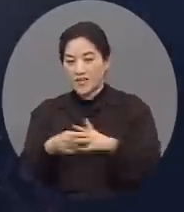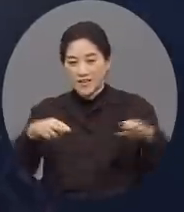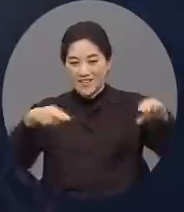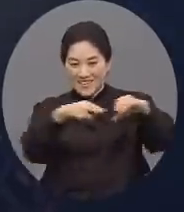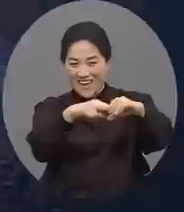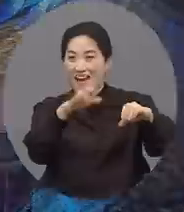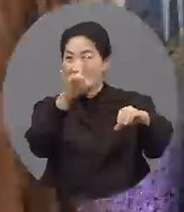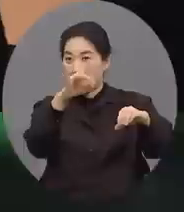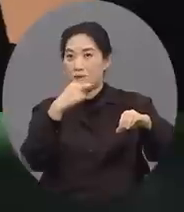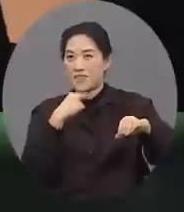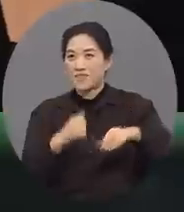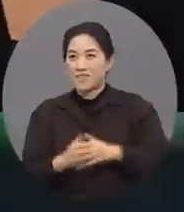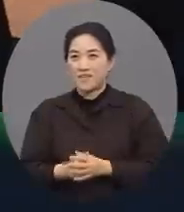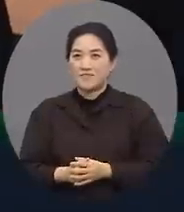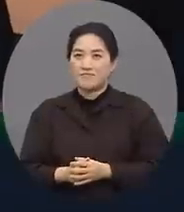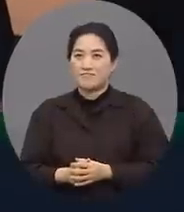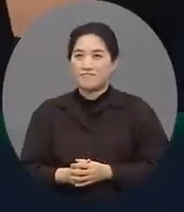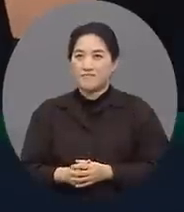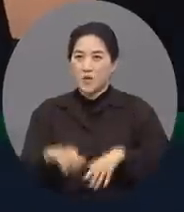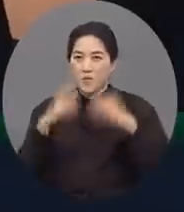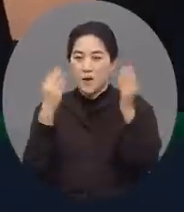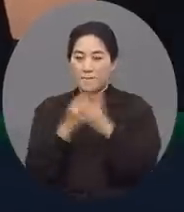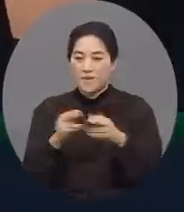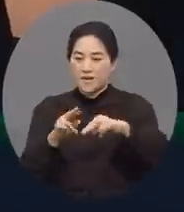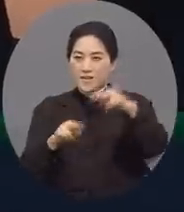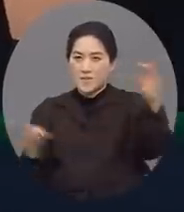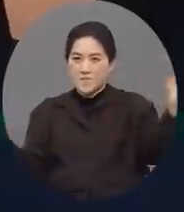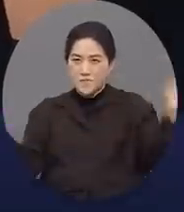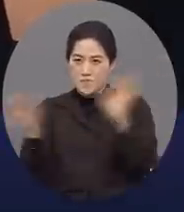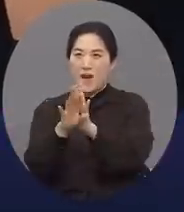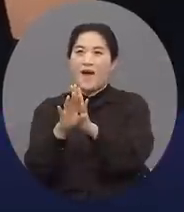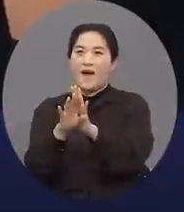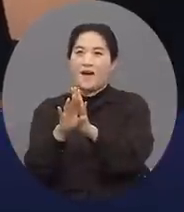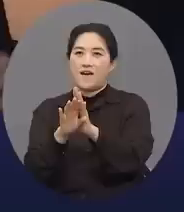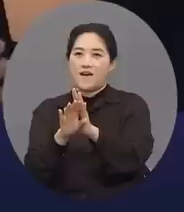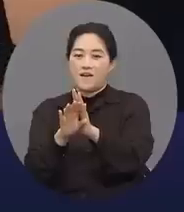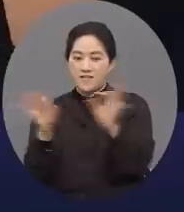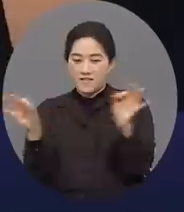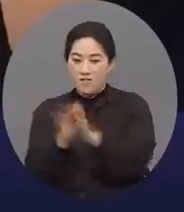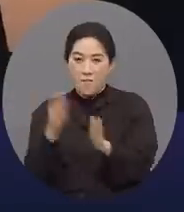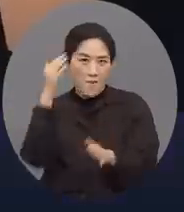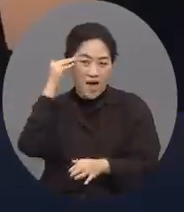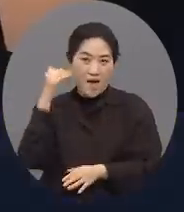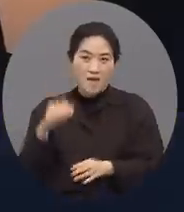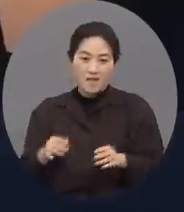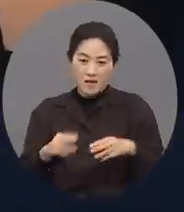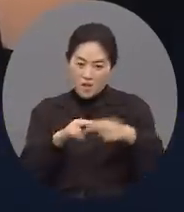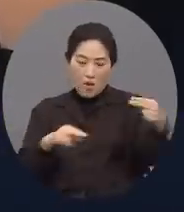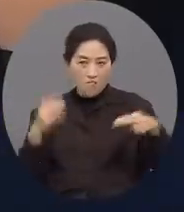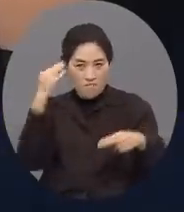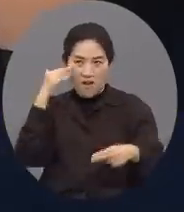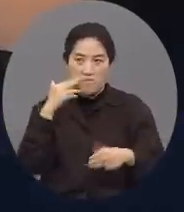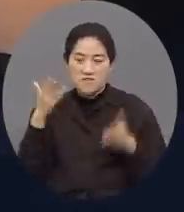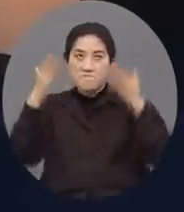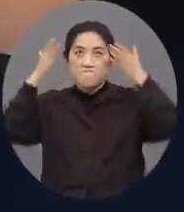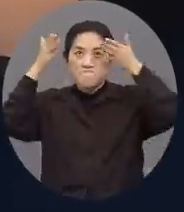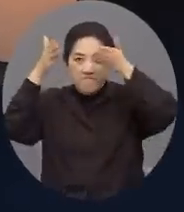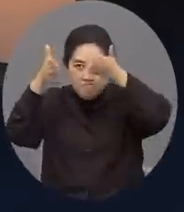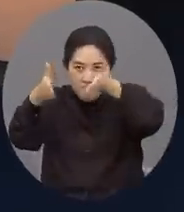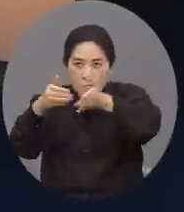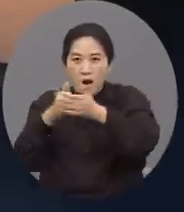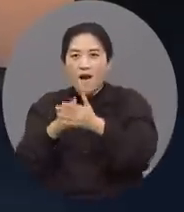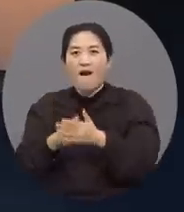유일합니다. 완벽하게 선을 없애. 그래서 더욱더 큰 몰입감과